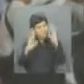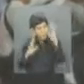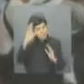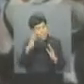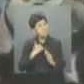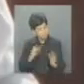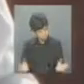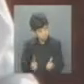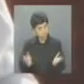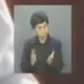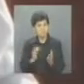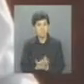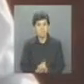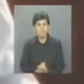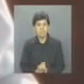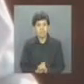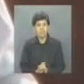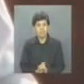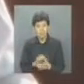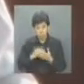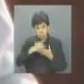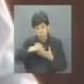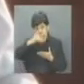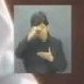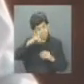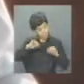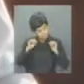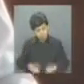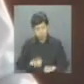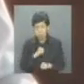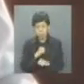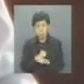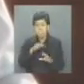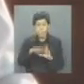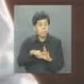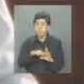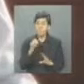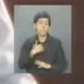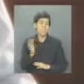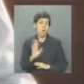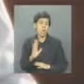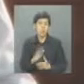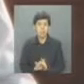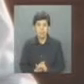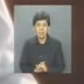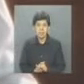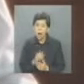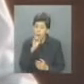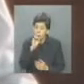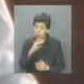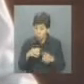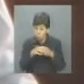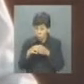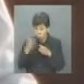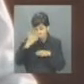ริงขณะที่อดีตแกนนำนักศึกษาตัดสินใจจะไม่ลงสมัครเลือกตั้งค่ะขณะเดียวกันก็ระบุว่ากลุ่มอดีตแกน